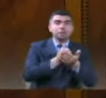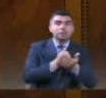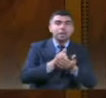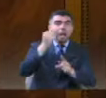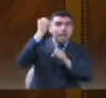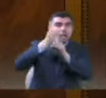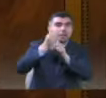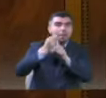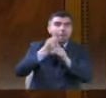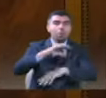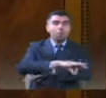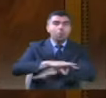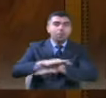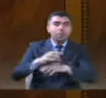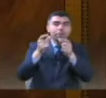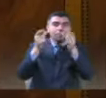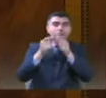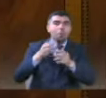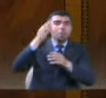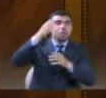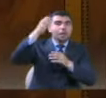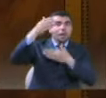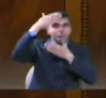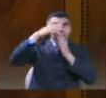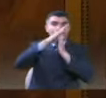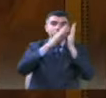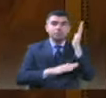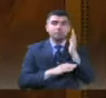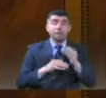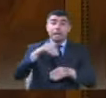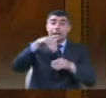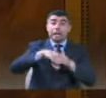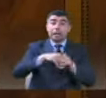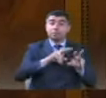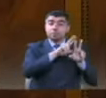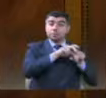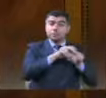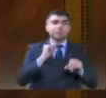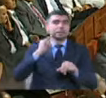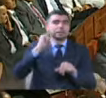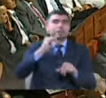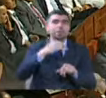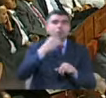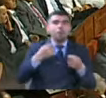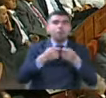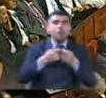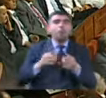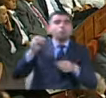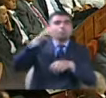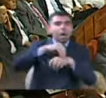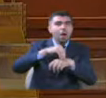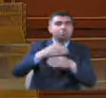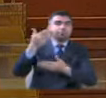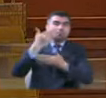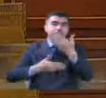والنشيطة الثقة في بلادهم وفي مستقبلهم. إننا في فريق الاتحاد الدستوري سنظل أوفياء لمنظورنا الذي يدعو إلى تأسيس